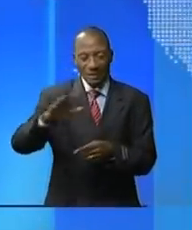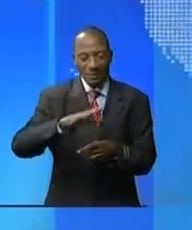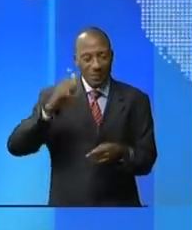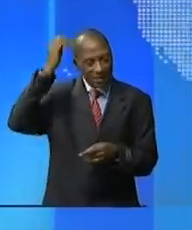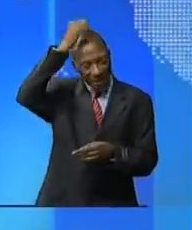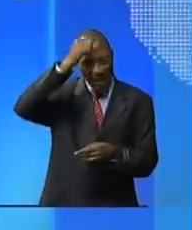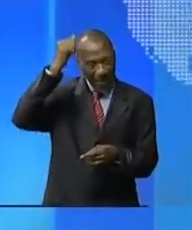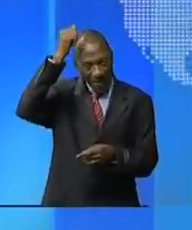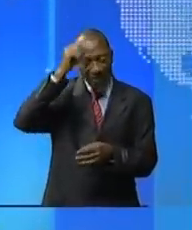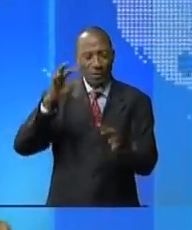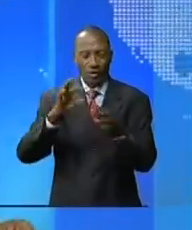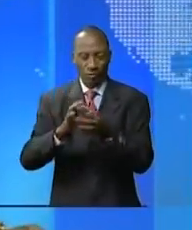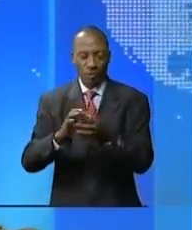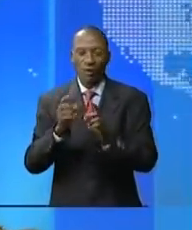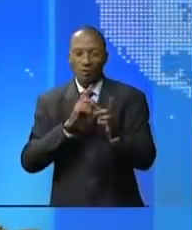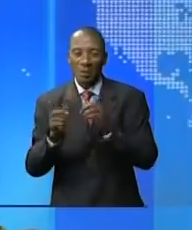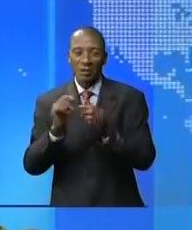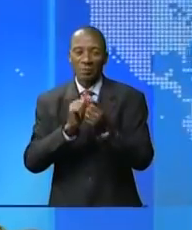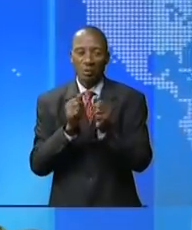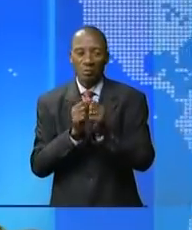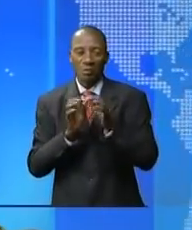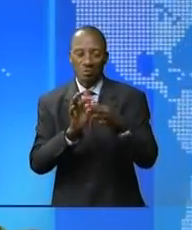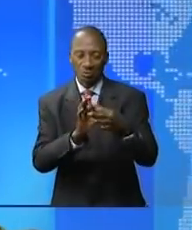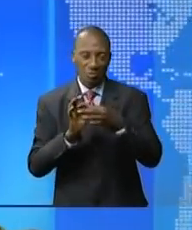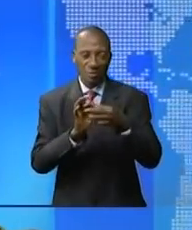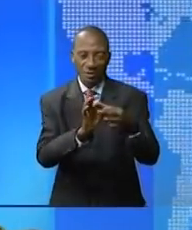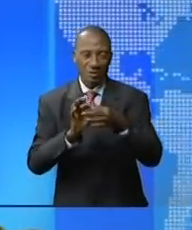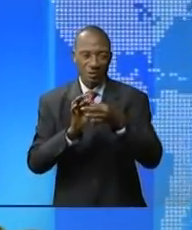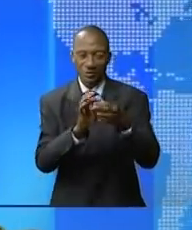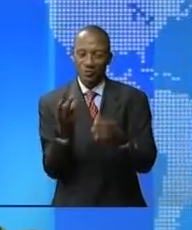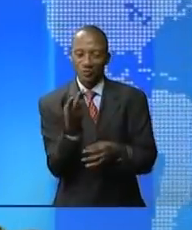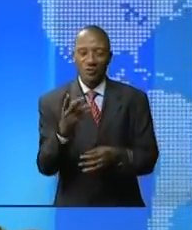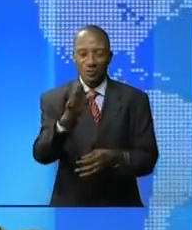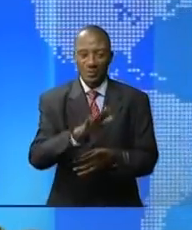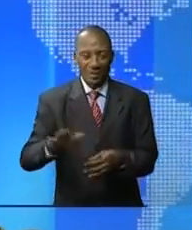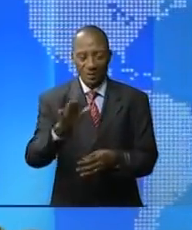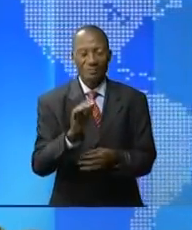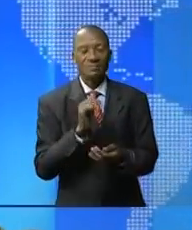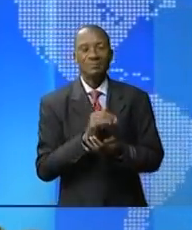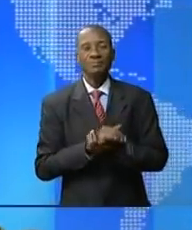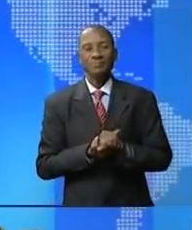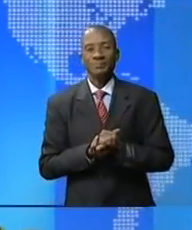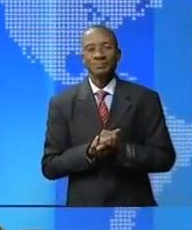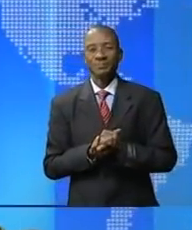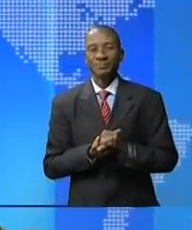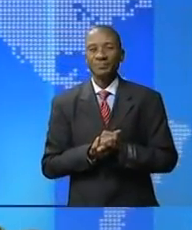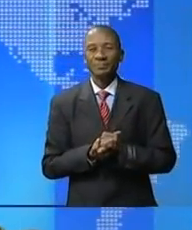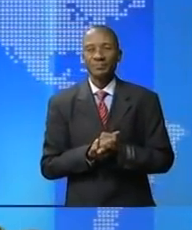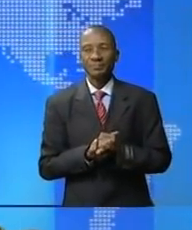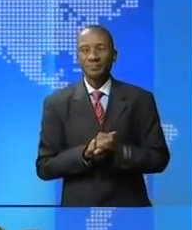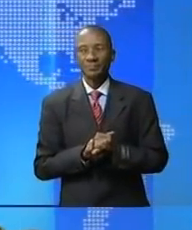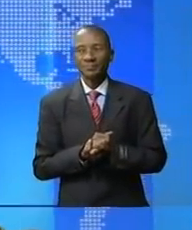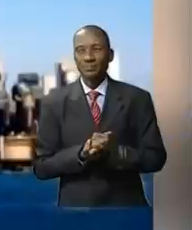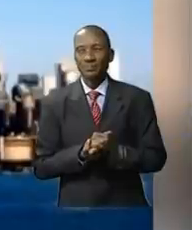les deux pays dans différents domaines. D'autres détails avec Doris Mozo, qui est dans la suite du vice-premier ministre pour le compte de la